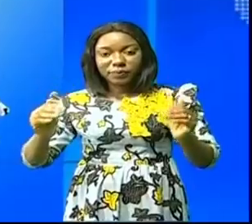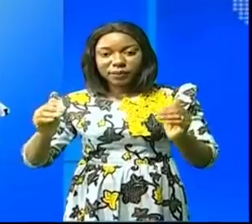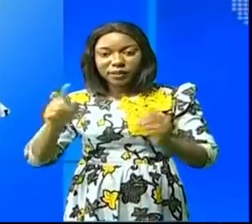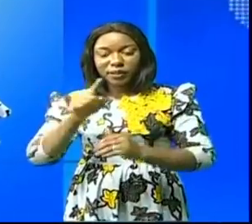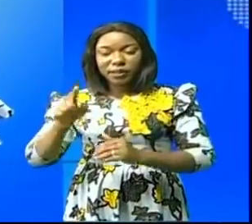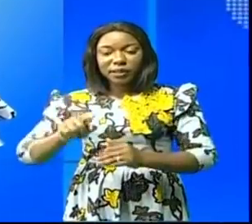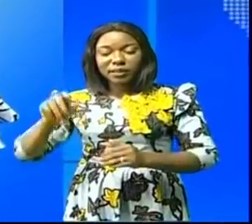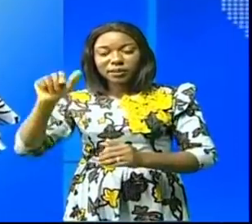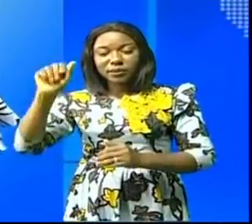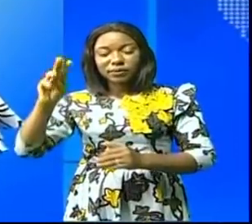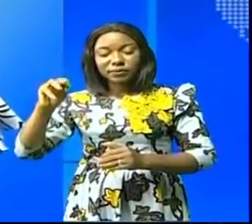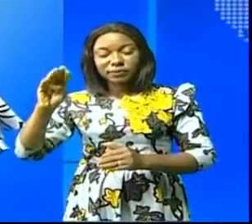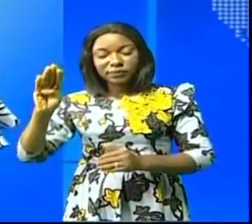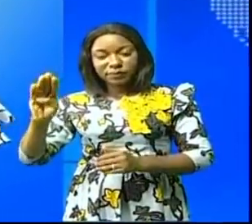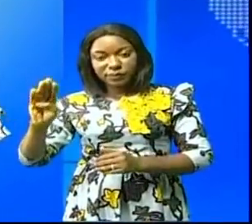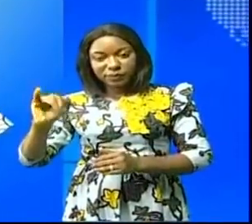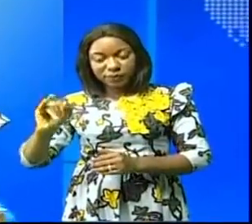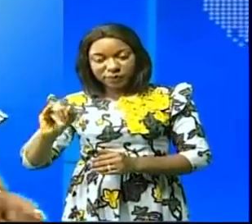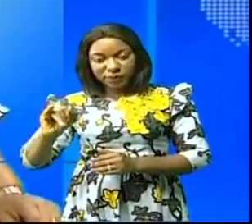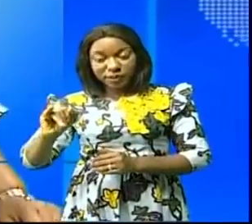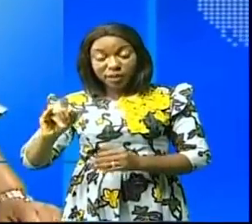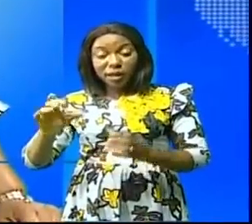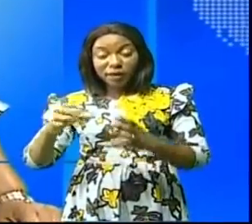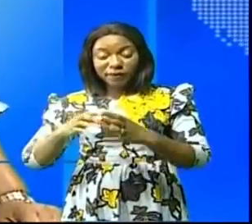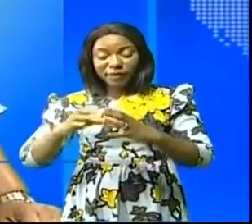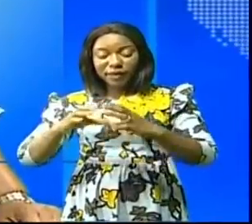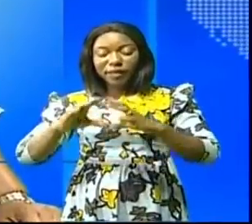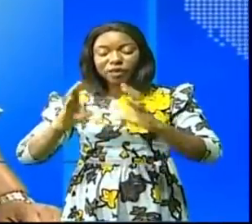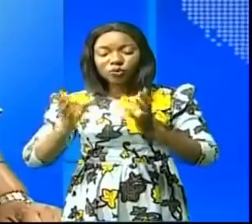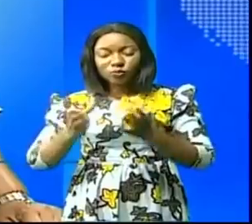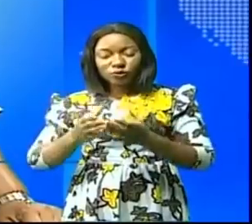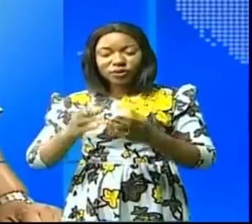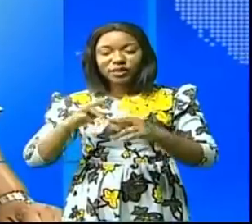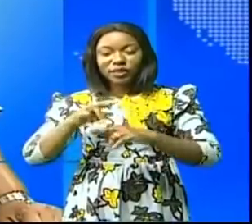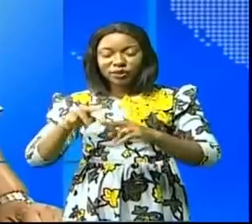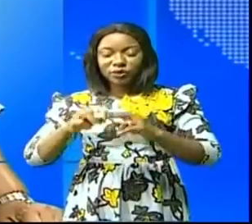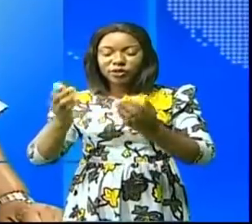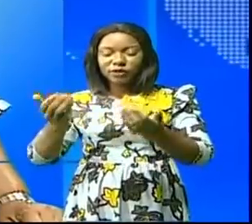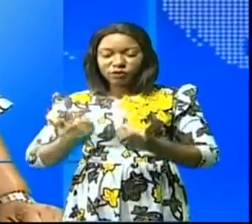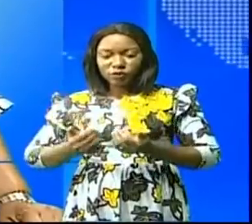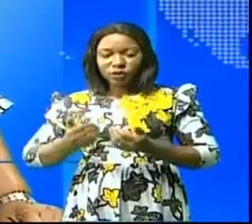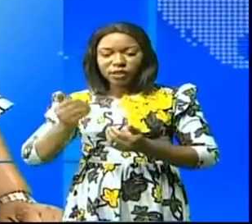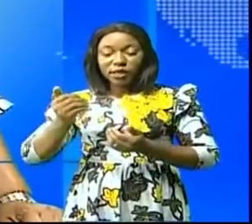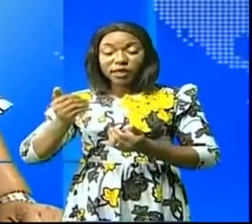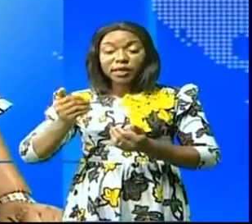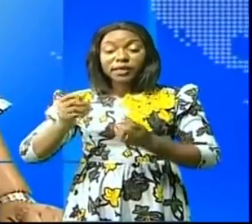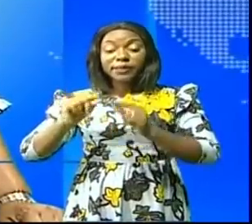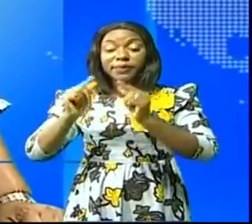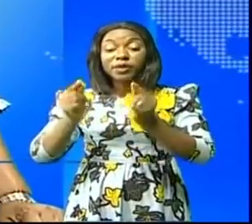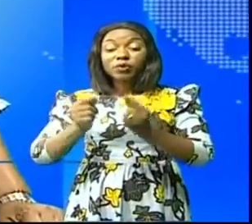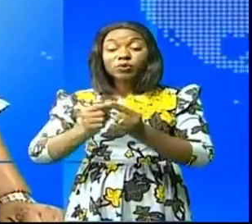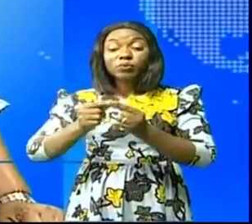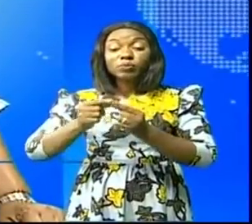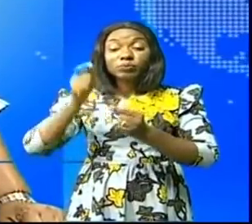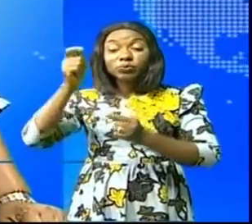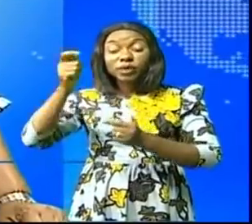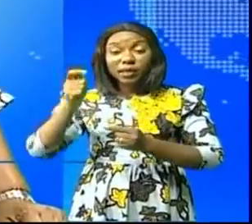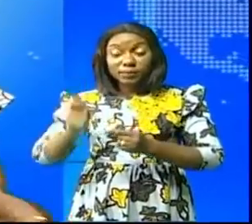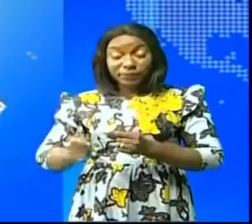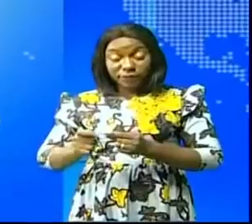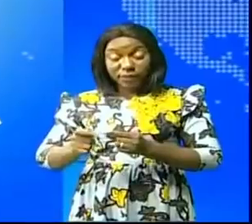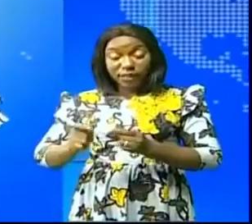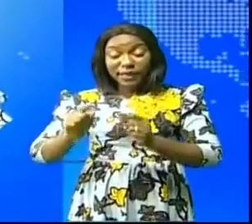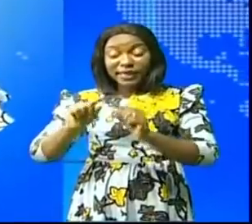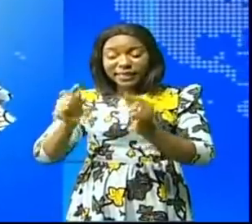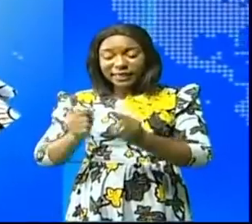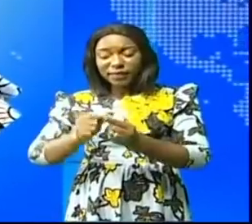de non-retour avec l'implication de la communauté internationale, la volonté des groupes armés, une équipe mixte RDC